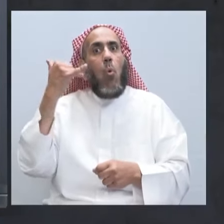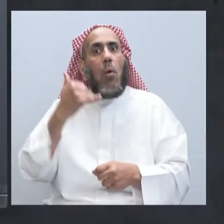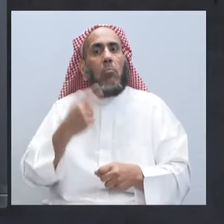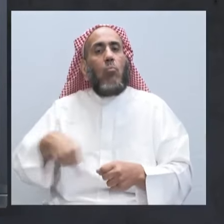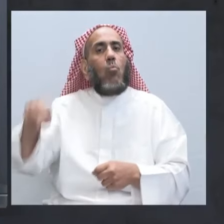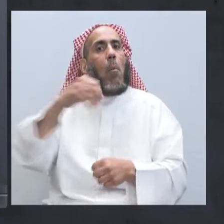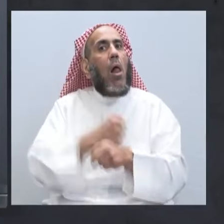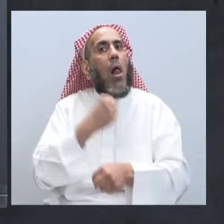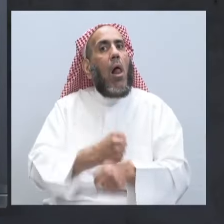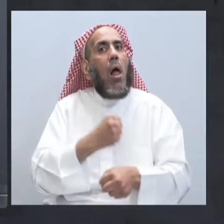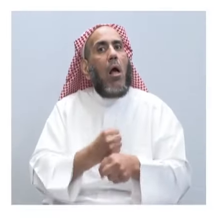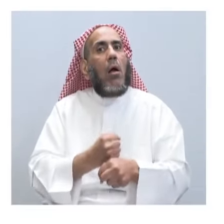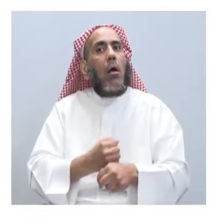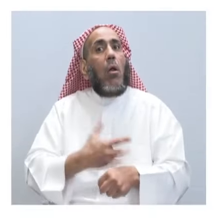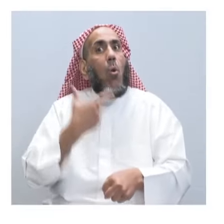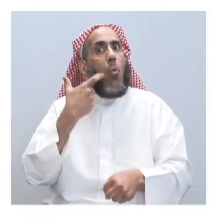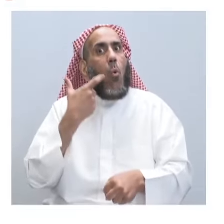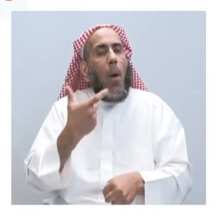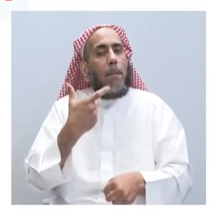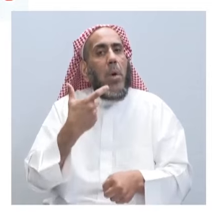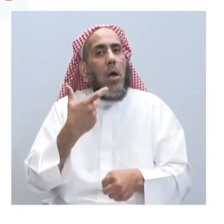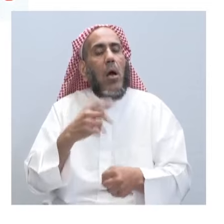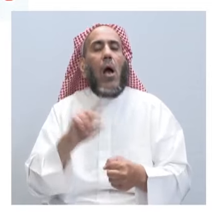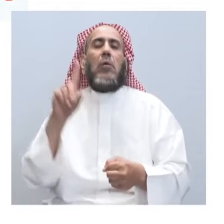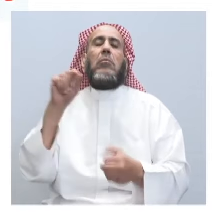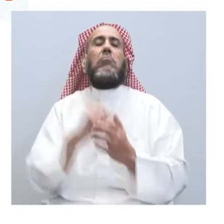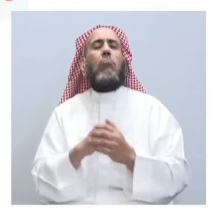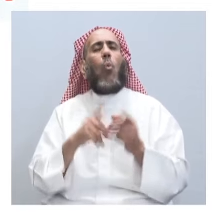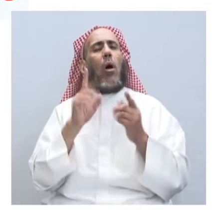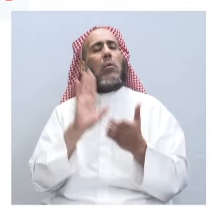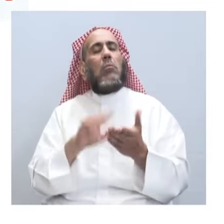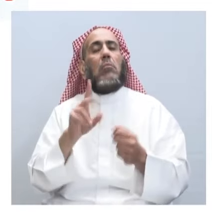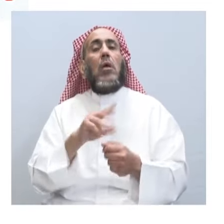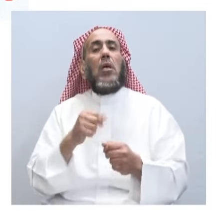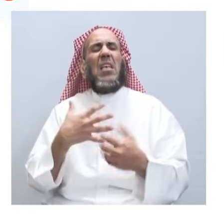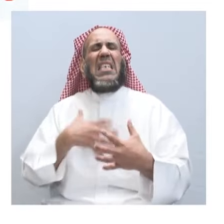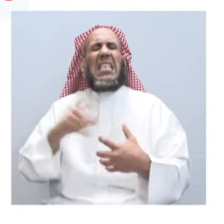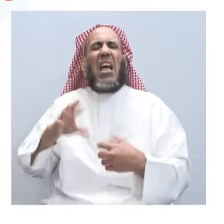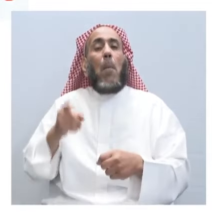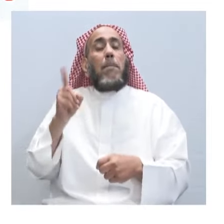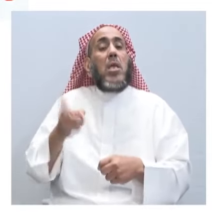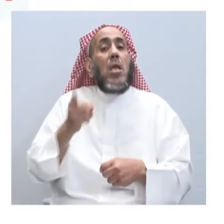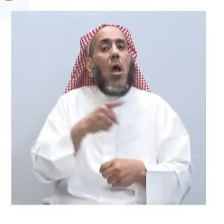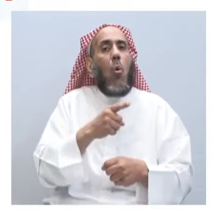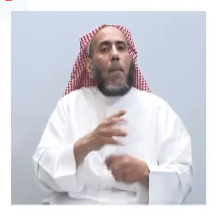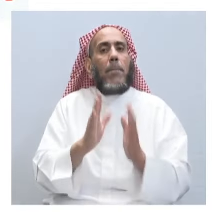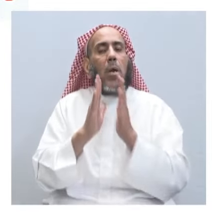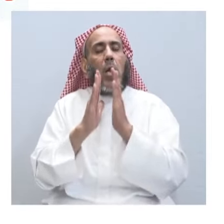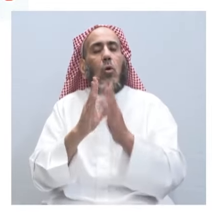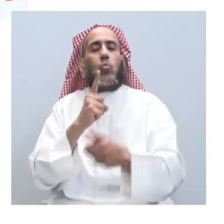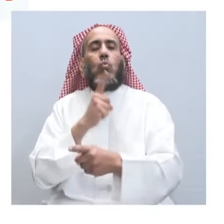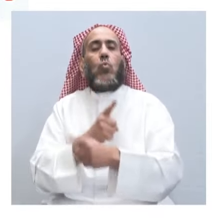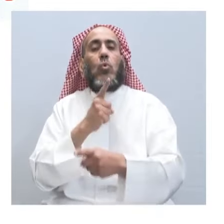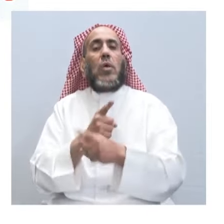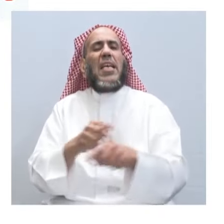ان احنا ننبه احسنتم ايضا التشاؤم بيوم ركزوا معي